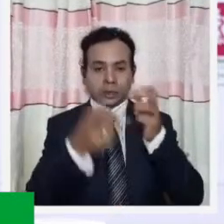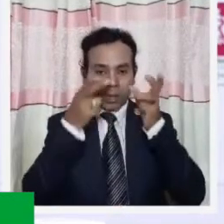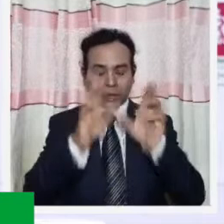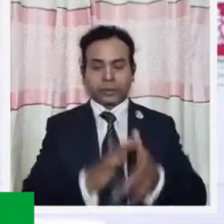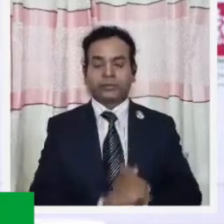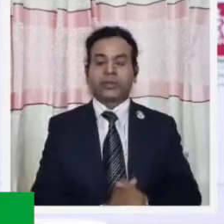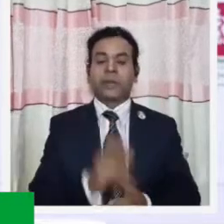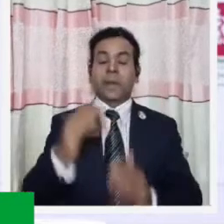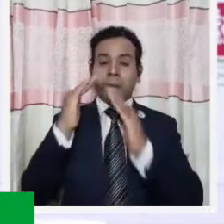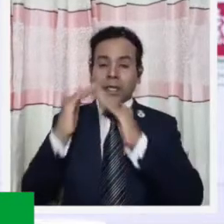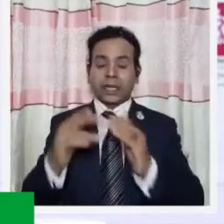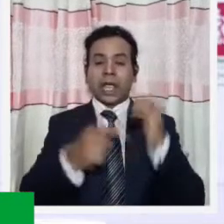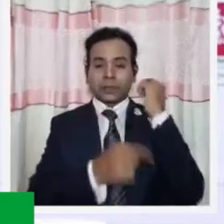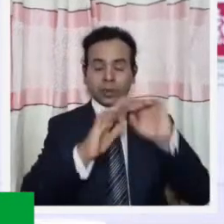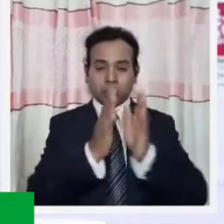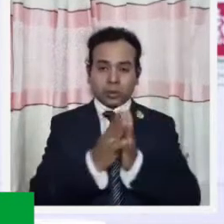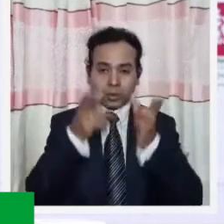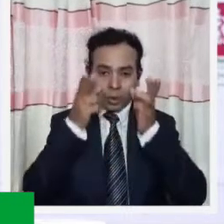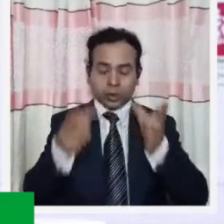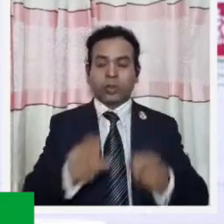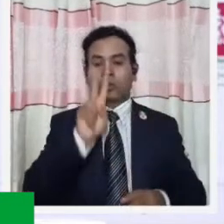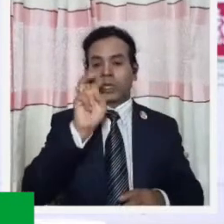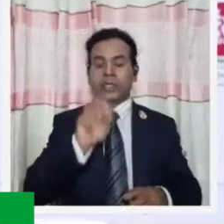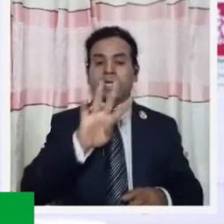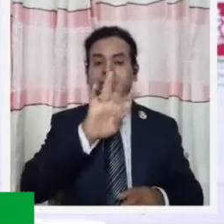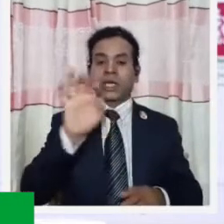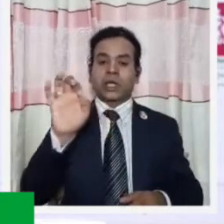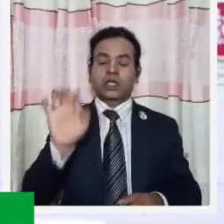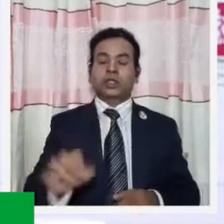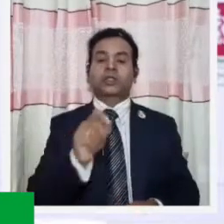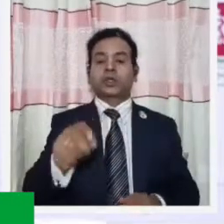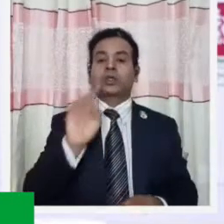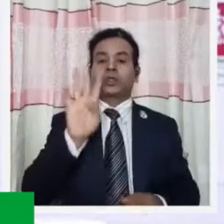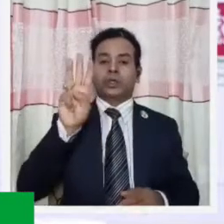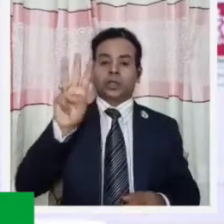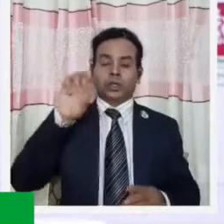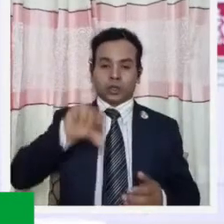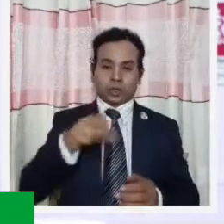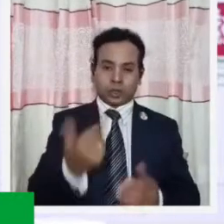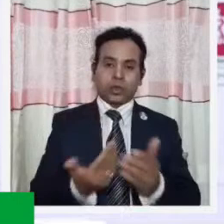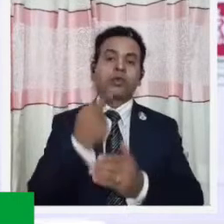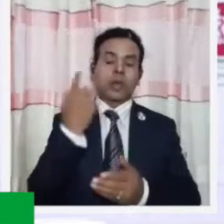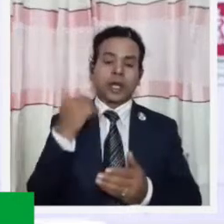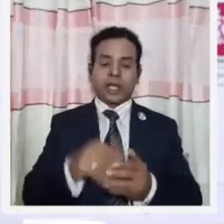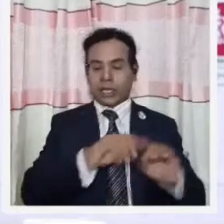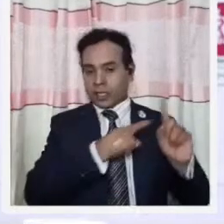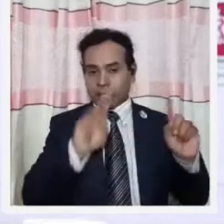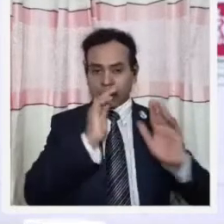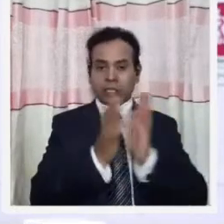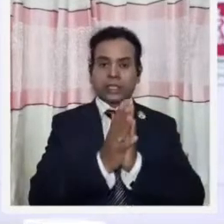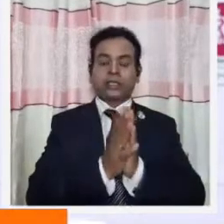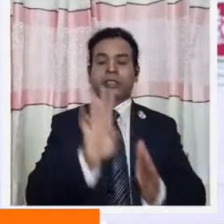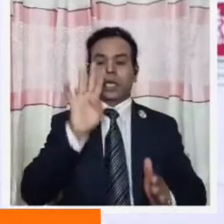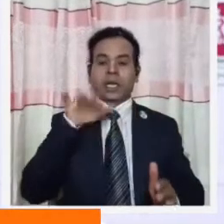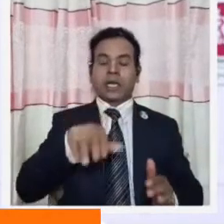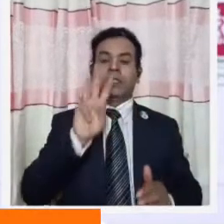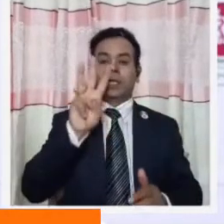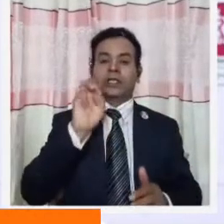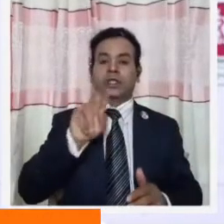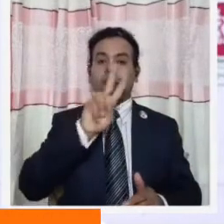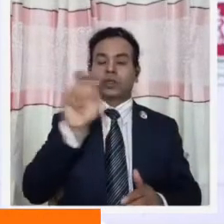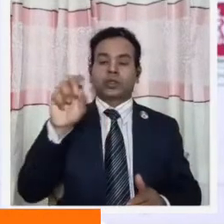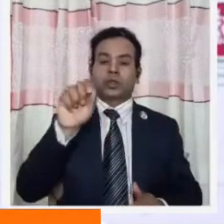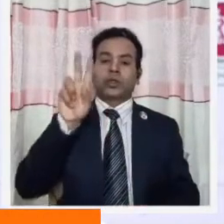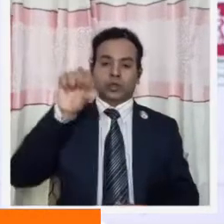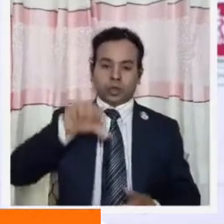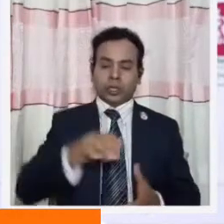২১,৯১৬ জন। বর্তমানে আইসোলেশনে আছেন ১৮,৩১ জন। ২৪ ঘন্টায় কোয়ারেন্টাইনে যুক্ত হয়েছেন